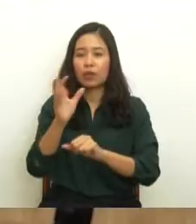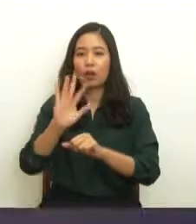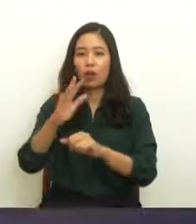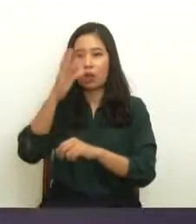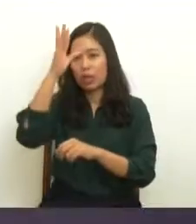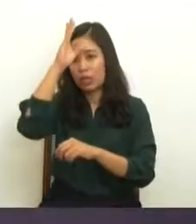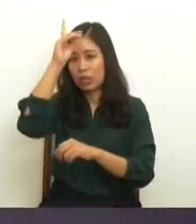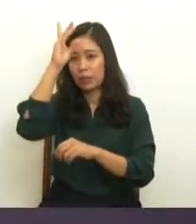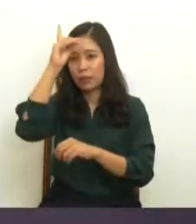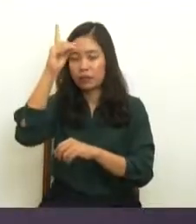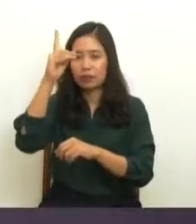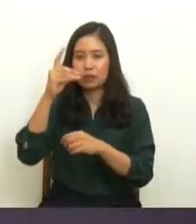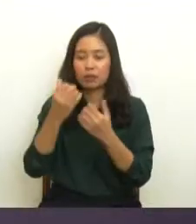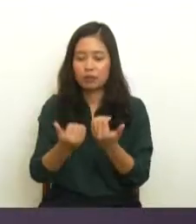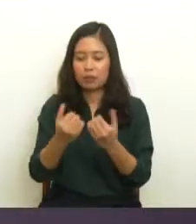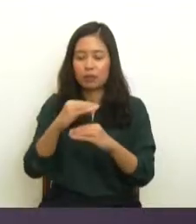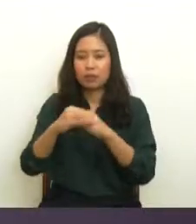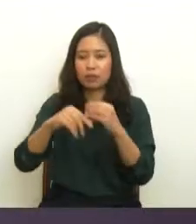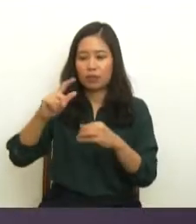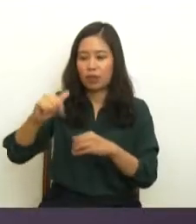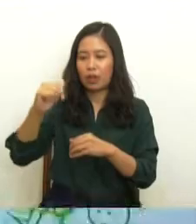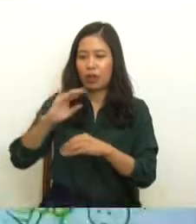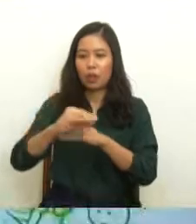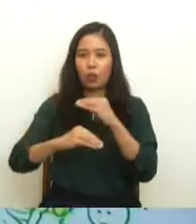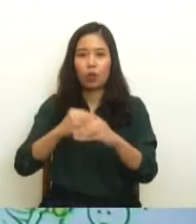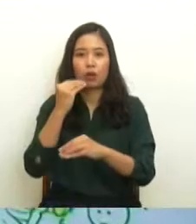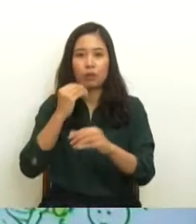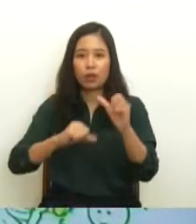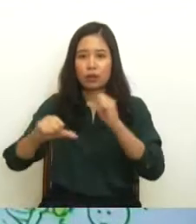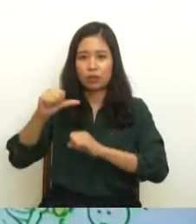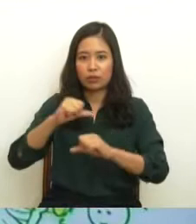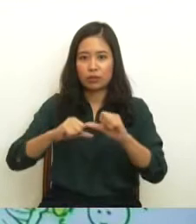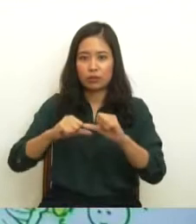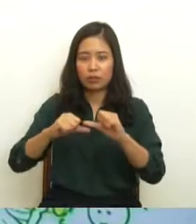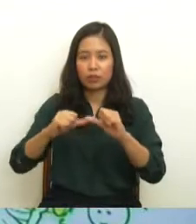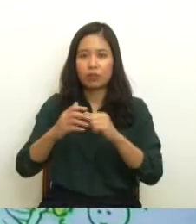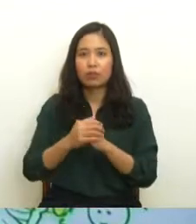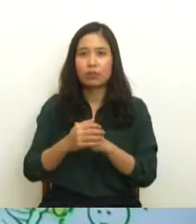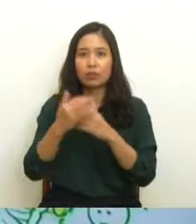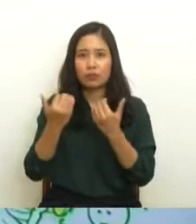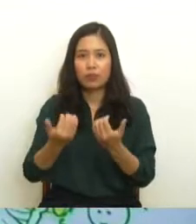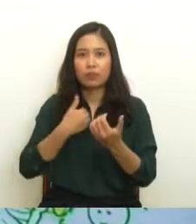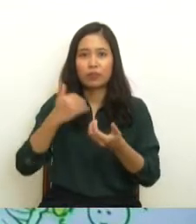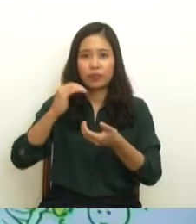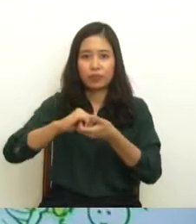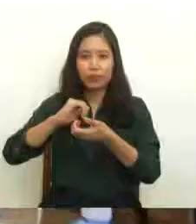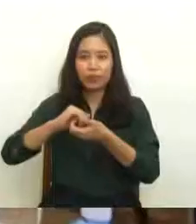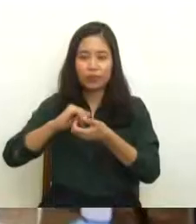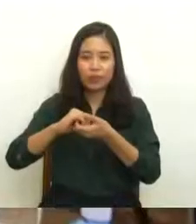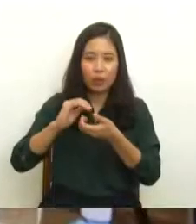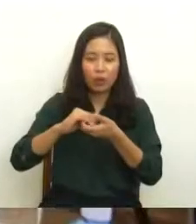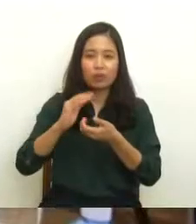ซึ่งเป็พ์ตเนรหลักของโครงการบ้านนัวิธยาศาตน้ของเราและพารตเอ์ใหม่ที่เราได้รวมงานด้วยประมาณ 3 ปีที่แล้